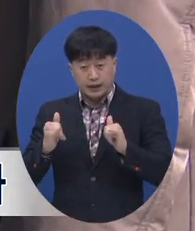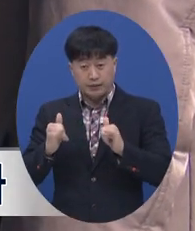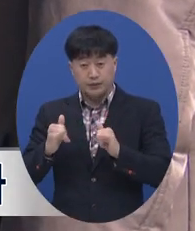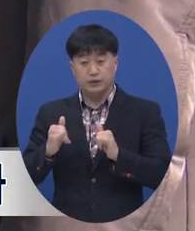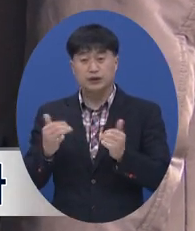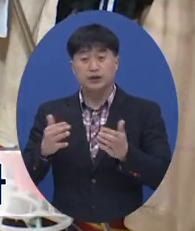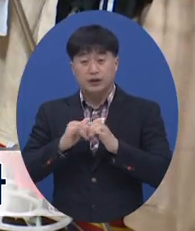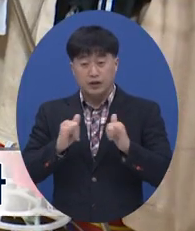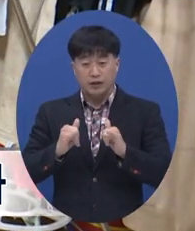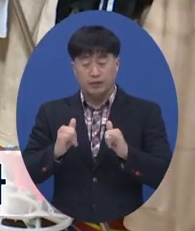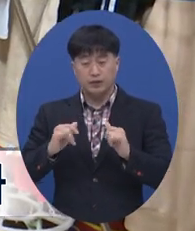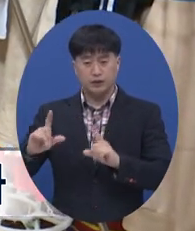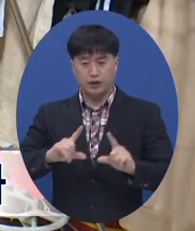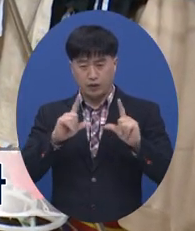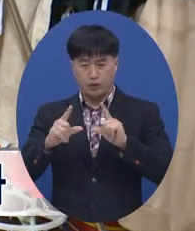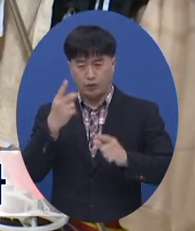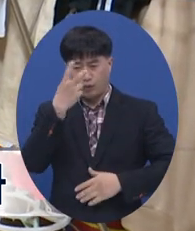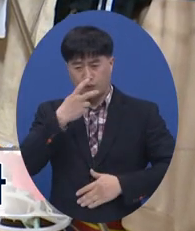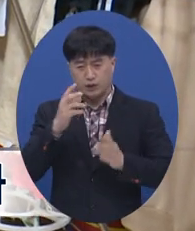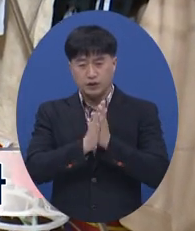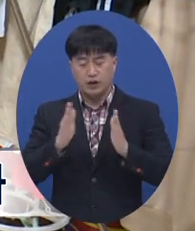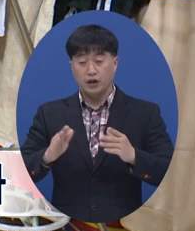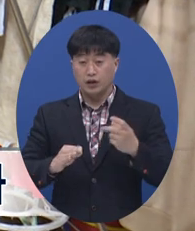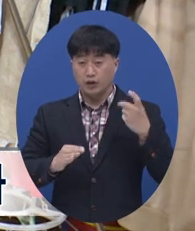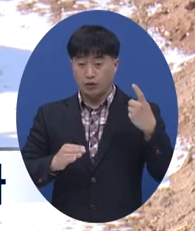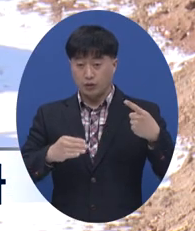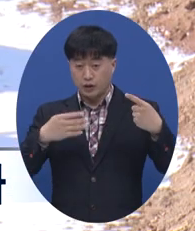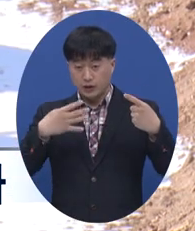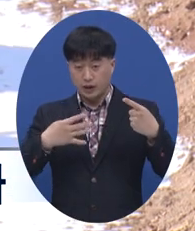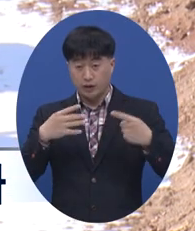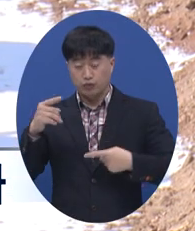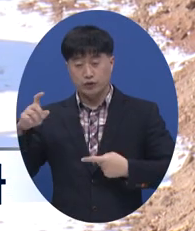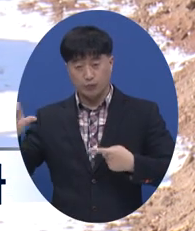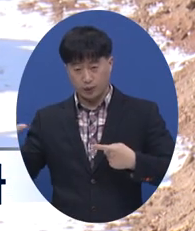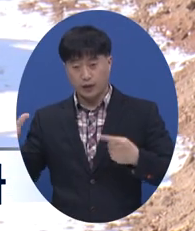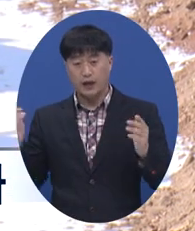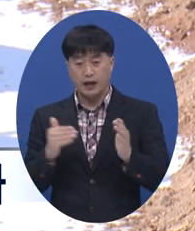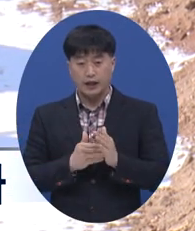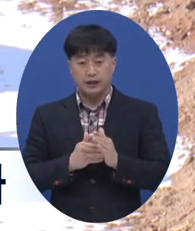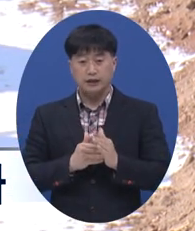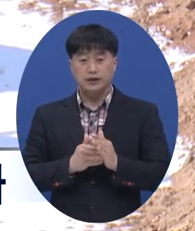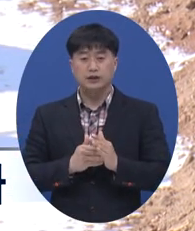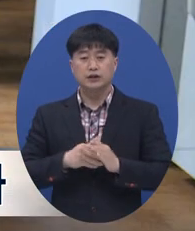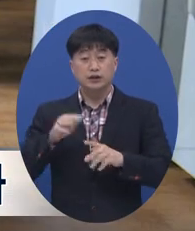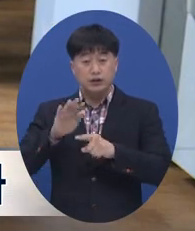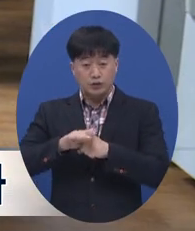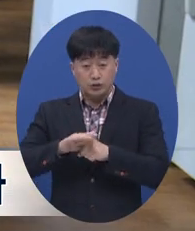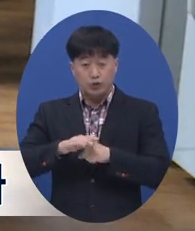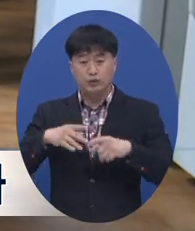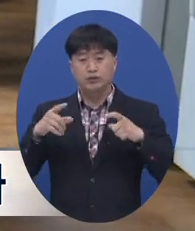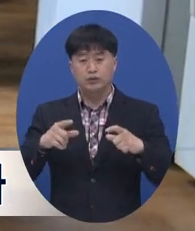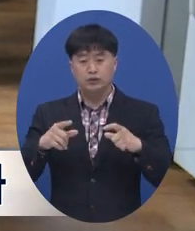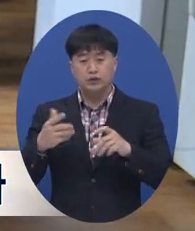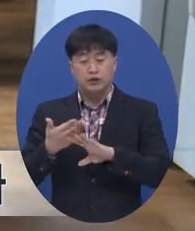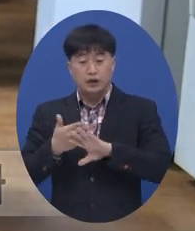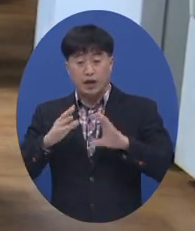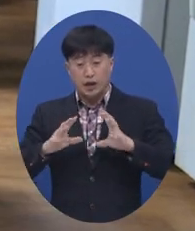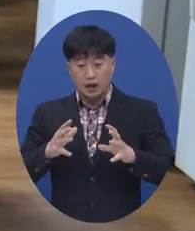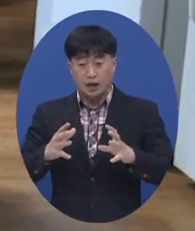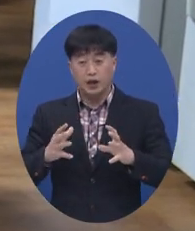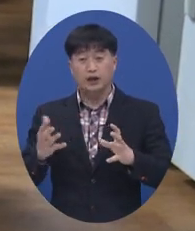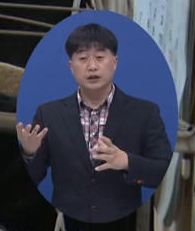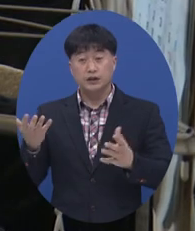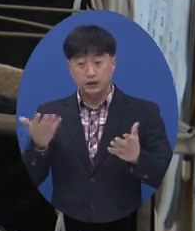나섰습니다 올해 1월 4일부터 15일까지 2주간 돈의 농어촌 지역 외국인 노동자 숙소를 전수조사